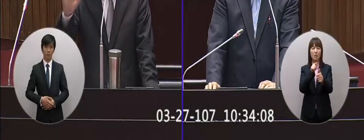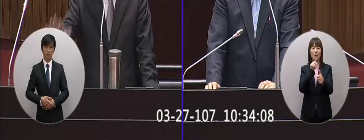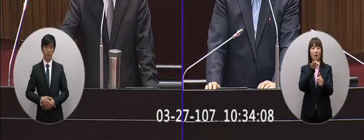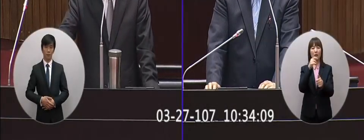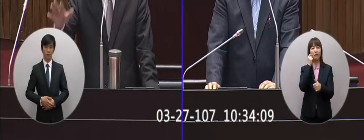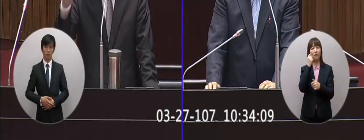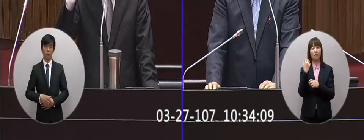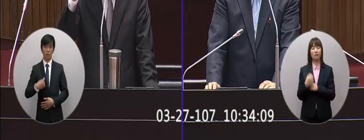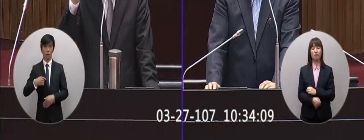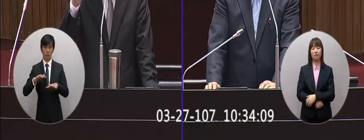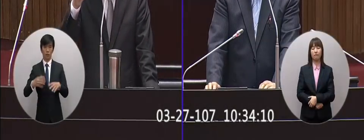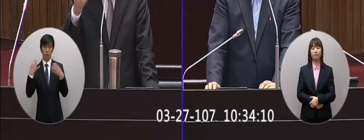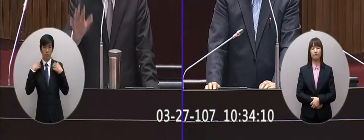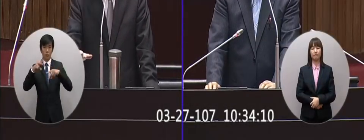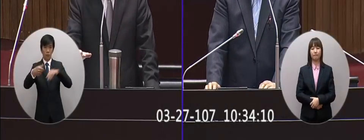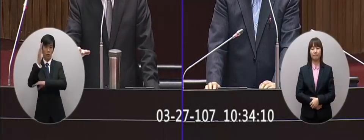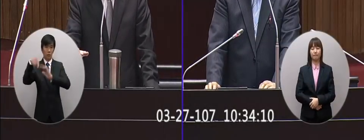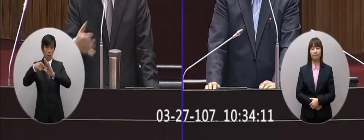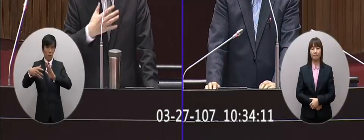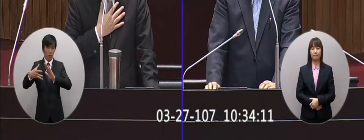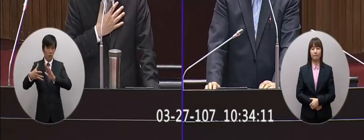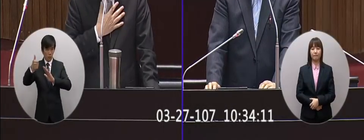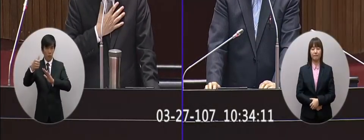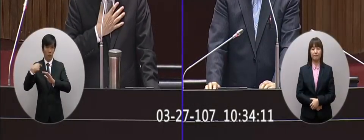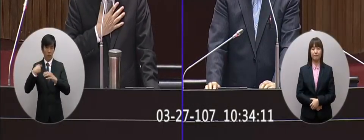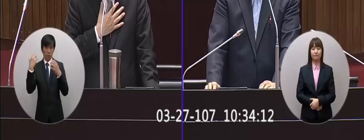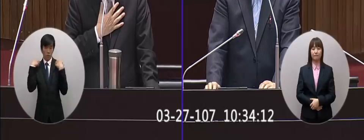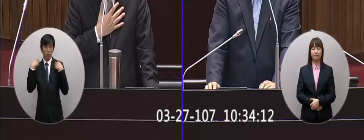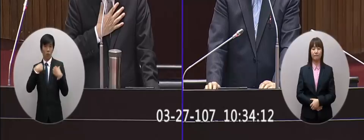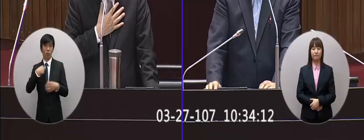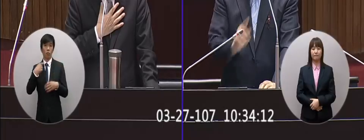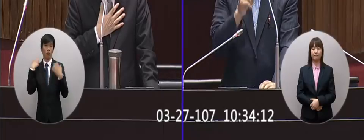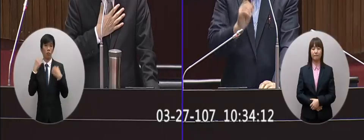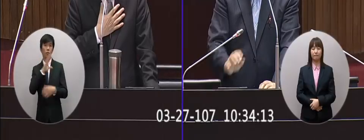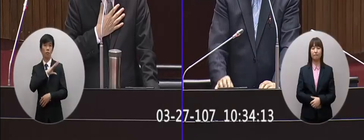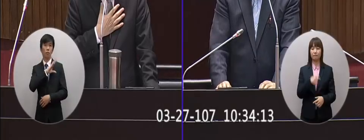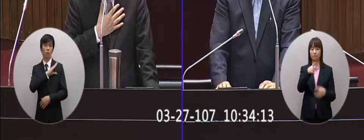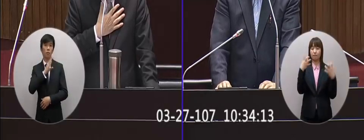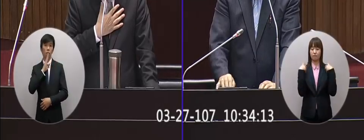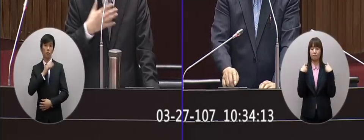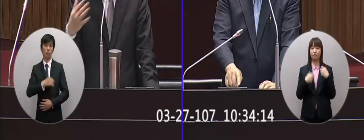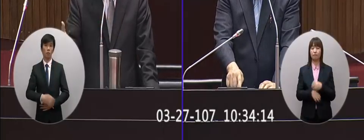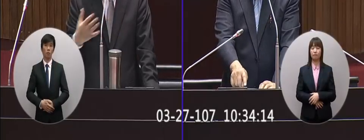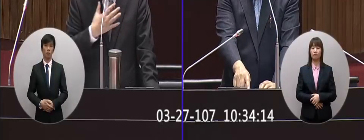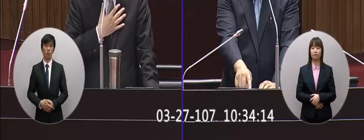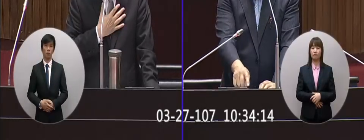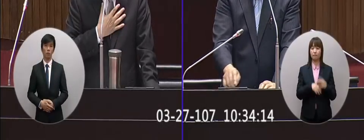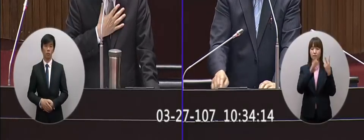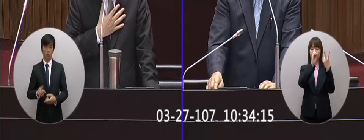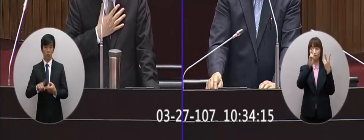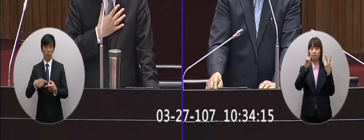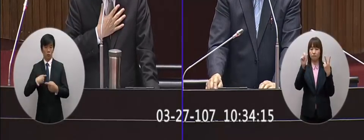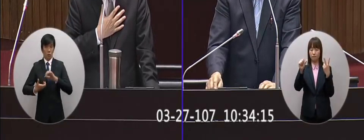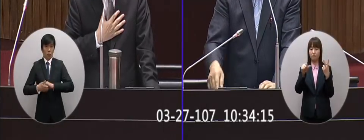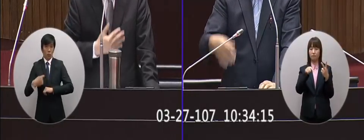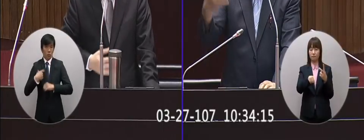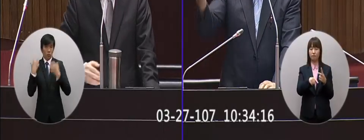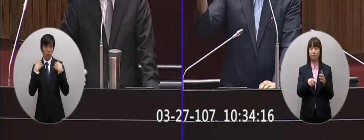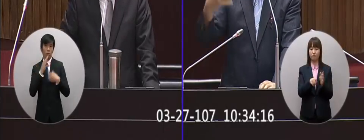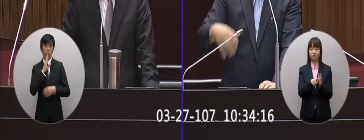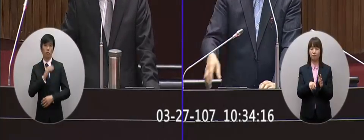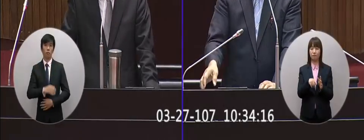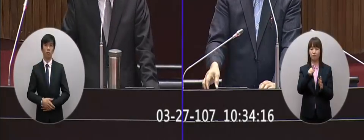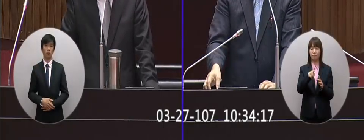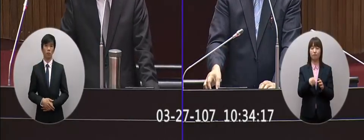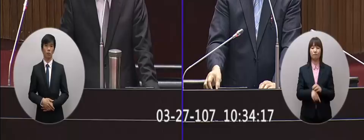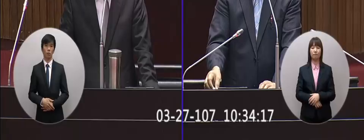我当行政院长，我所做的决定当然是由我负责啊。 是你负责？ 当然，我做的决定当然是我负责、啊。 2025年那个时候